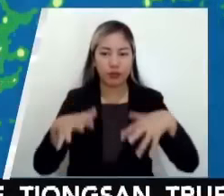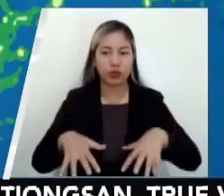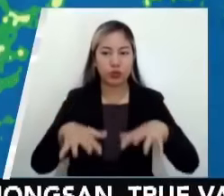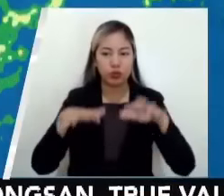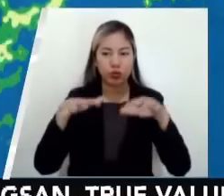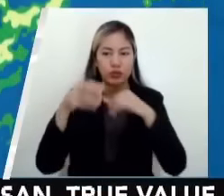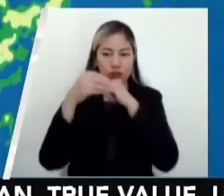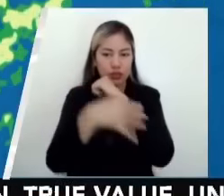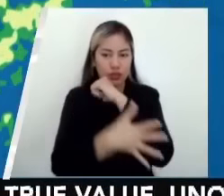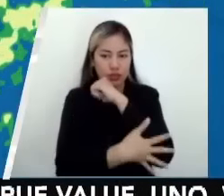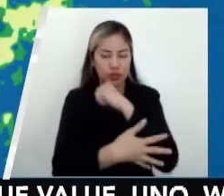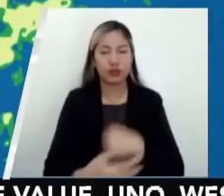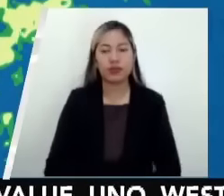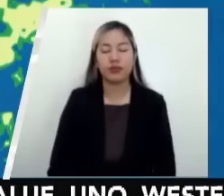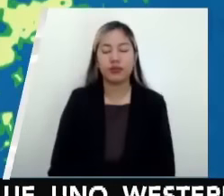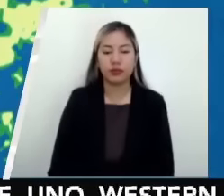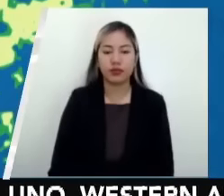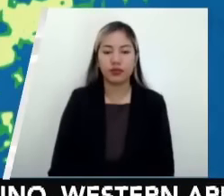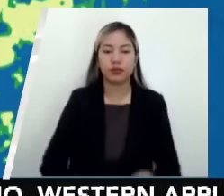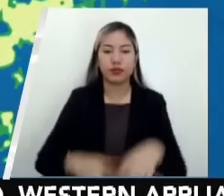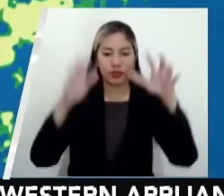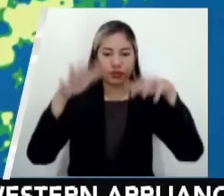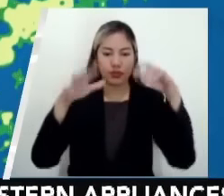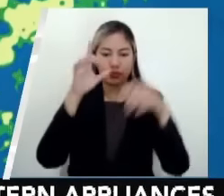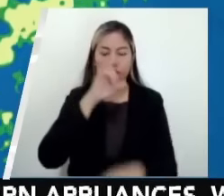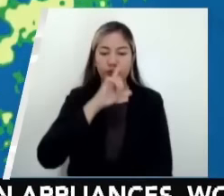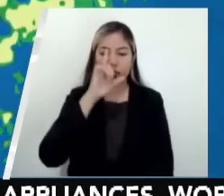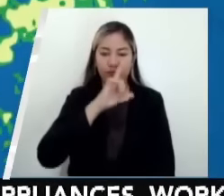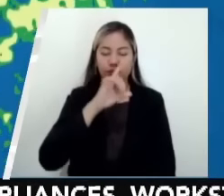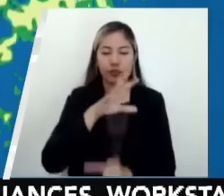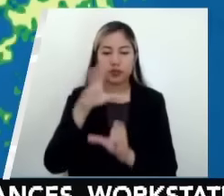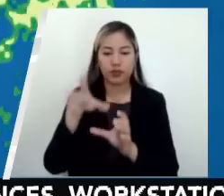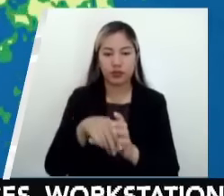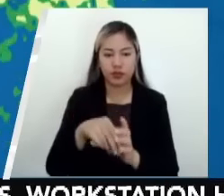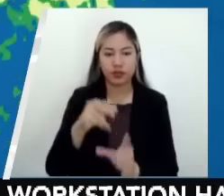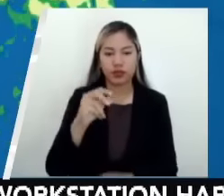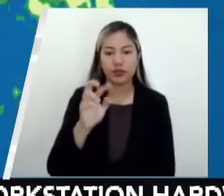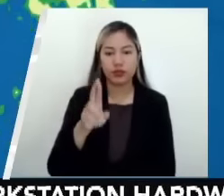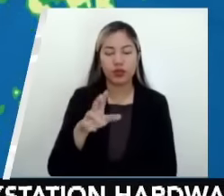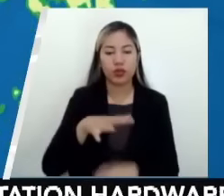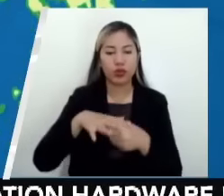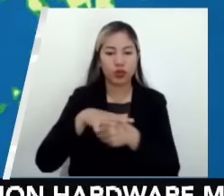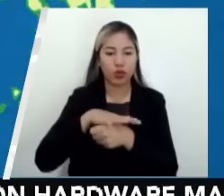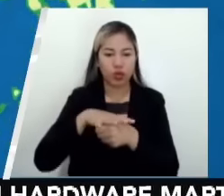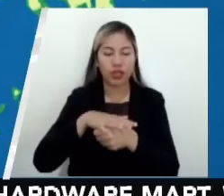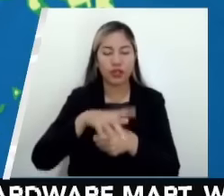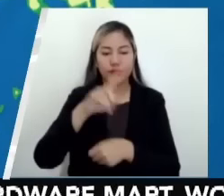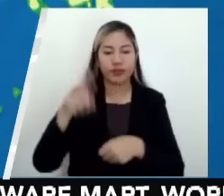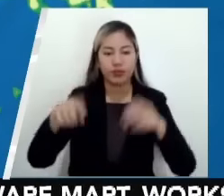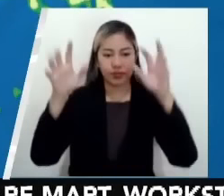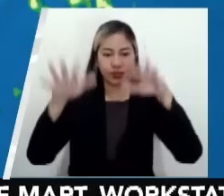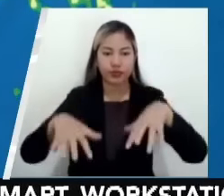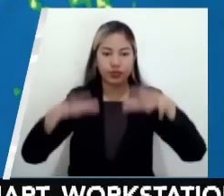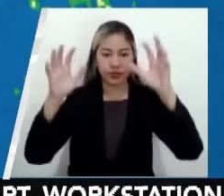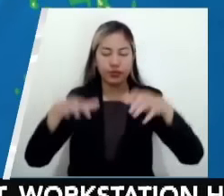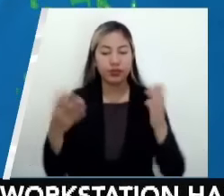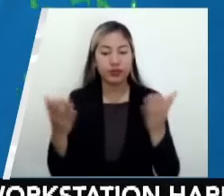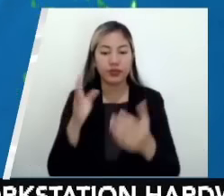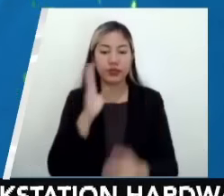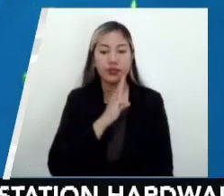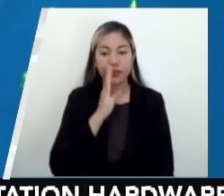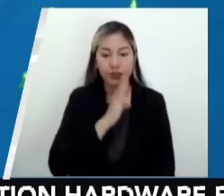ilan pang bahagi ng Luzon kasama ang Metro Manila. Mga local thunderstorm naman ang posibleng magpaulan sa Bicol, Visayas